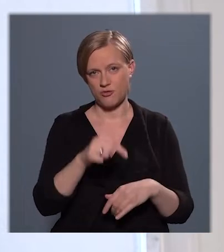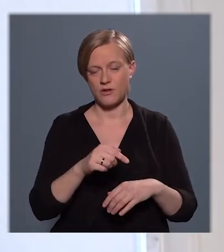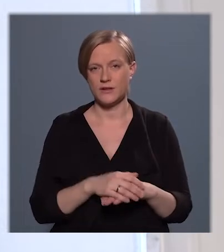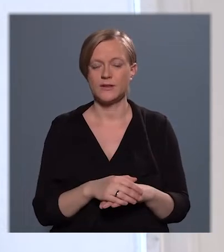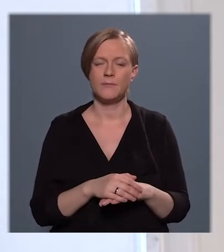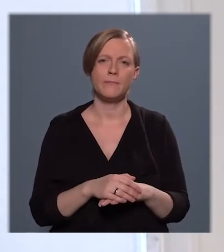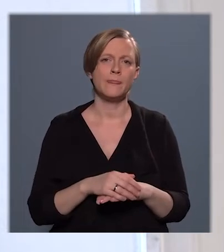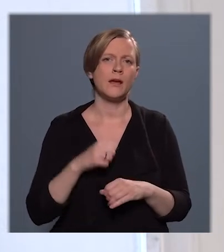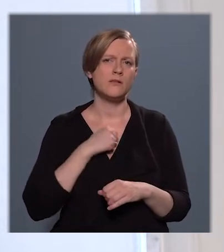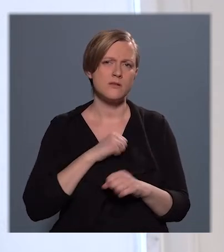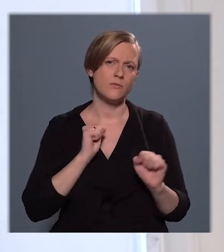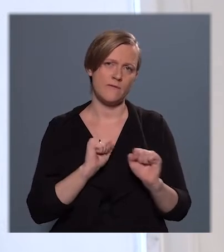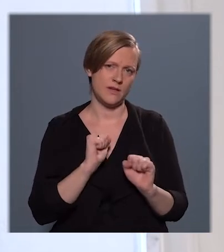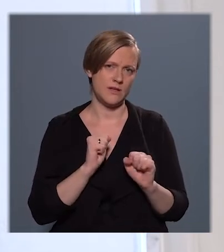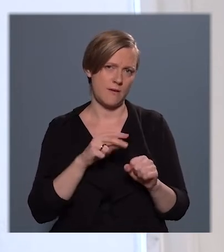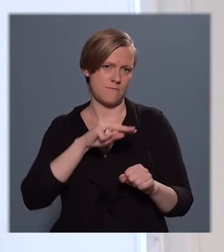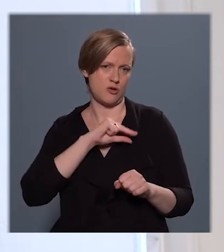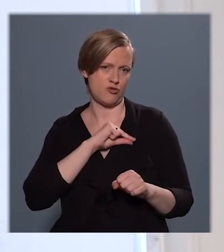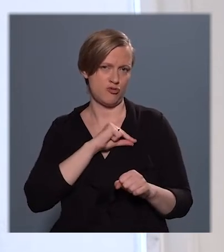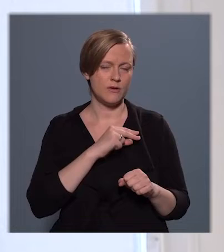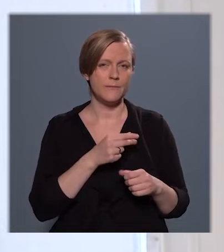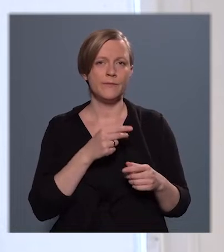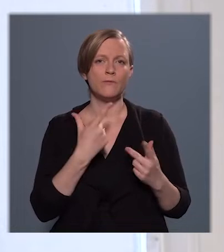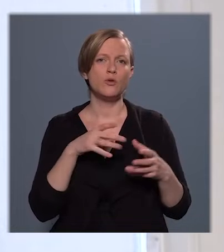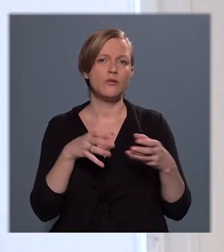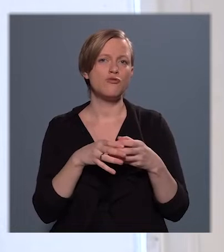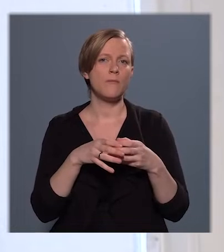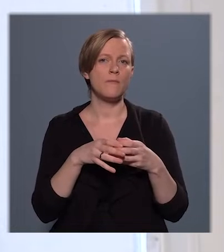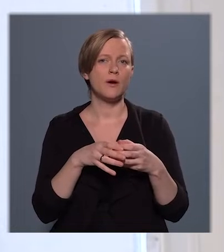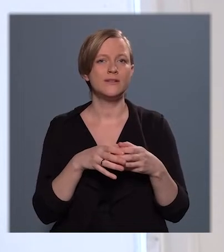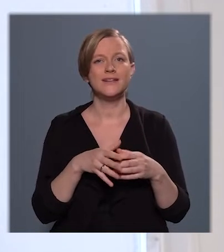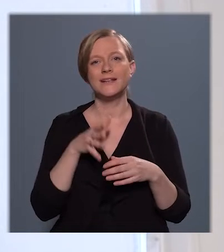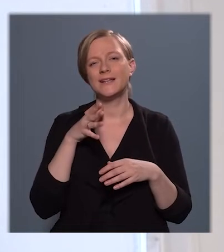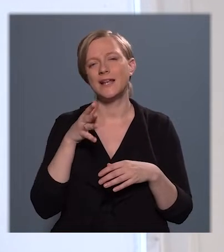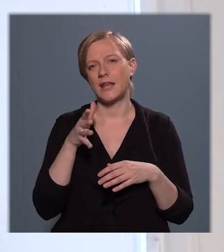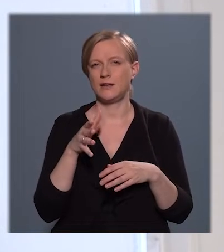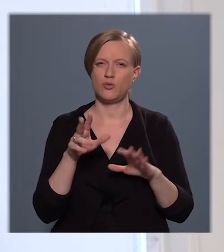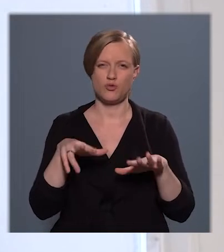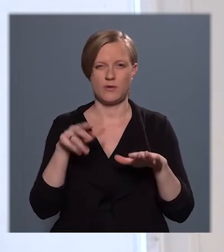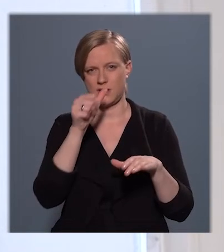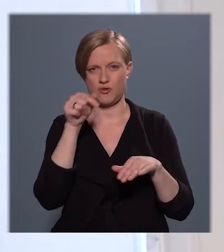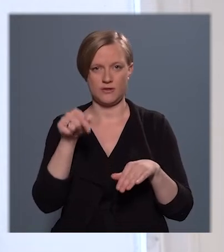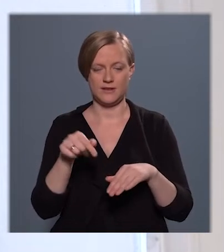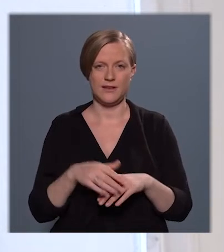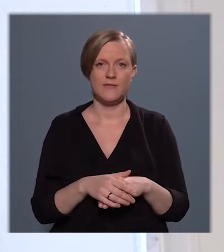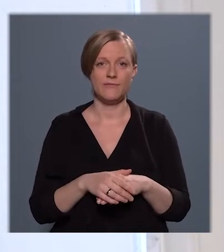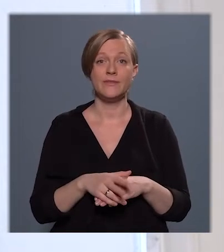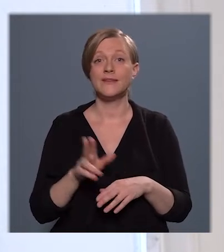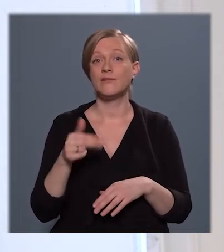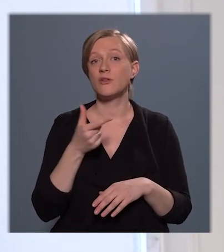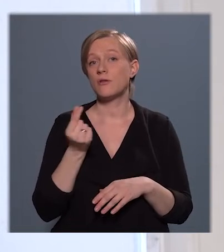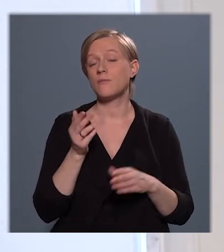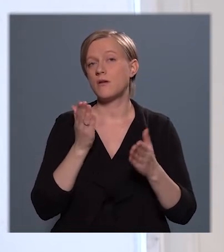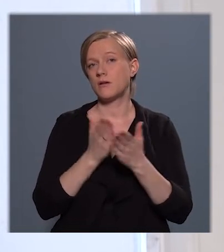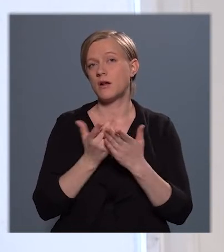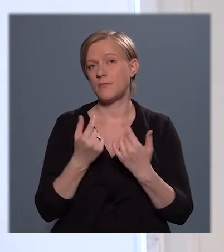ilyen katasztrófavédelmes színekben, illetve volt egy csapatunk Kinetikus 8-as néven, akik a kihívás napja